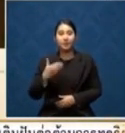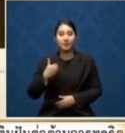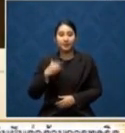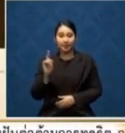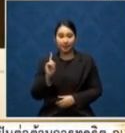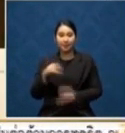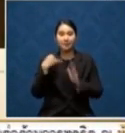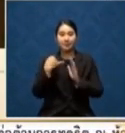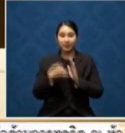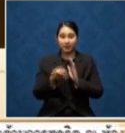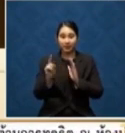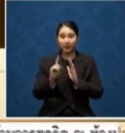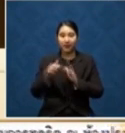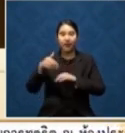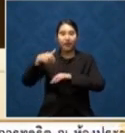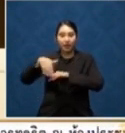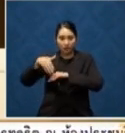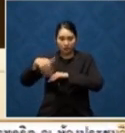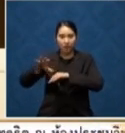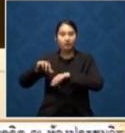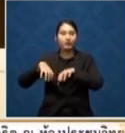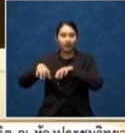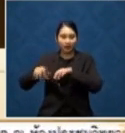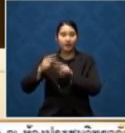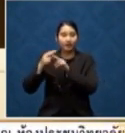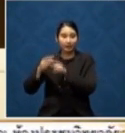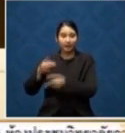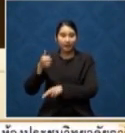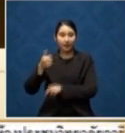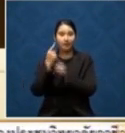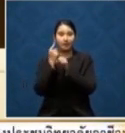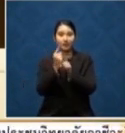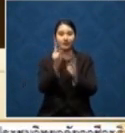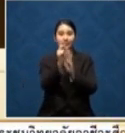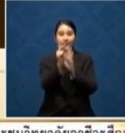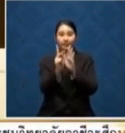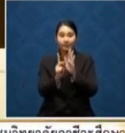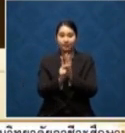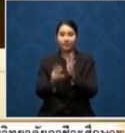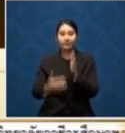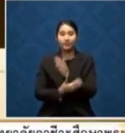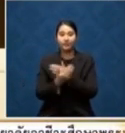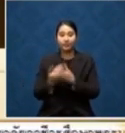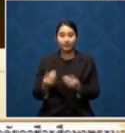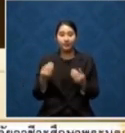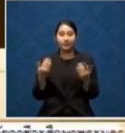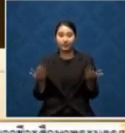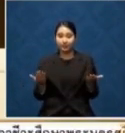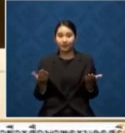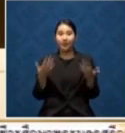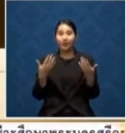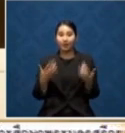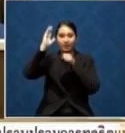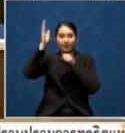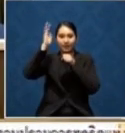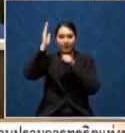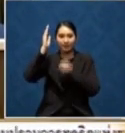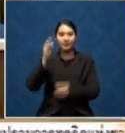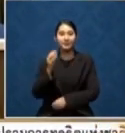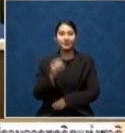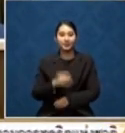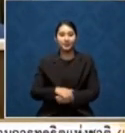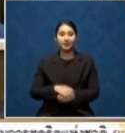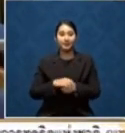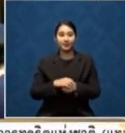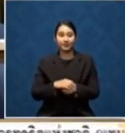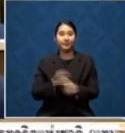ชนหรอกน่าจะด่าสสถ้าด่านะถ้าเป็นการด่านะไอ้คำว่าไอ้โง่นี่น ะ มีจริงไงท่านก็ยอมรับนะฮะแล้วก็กรา